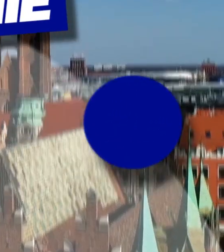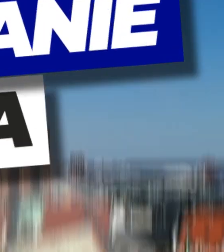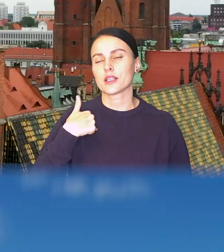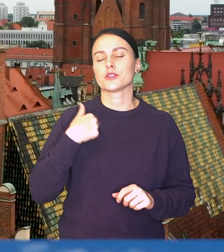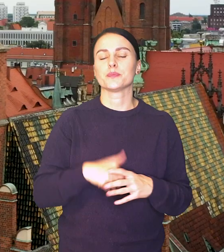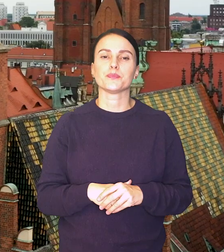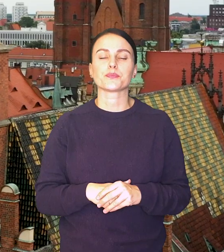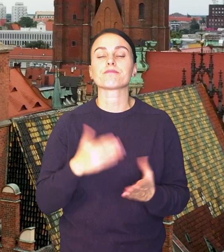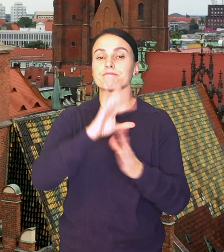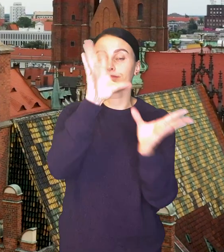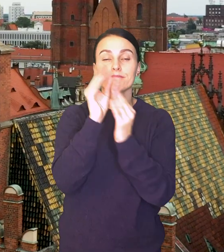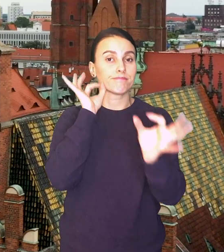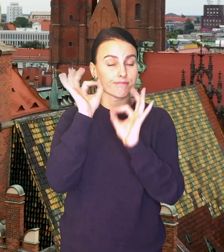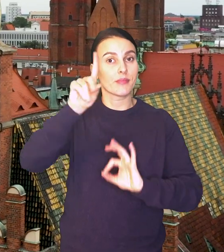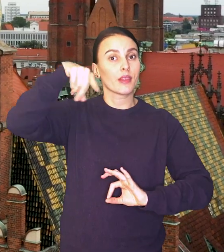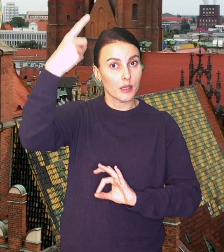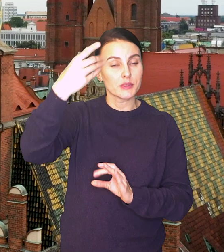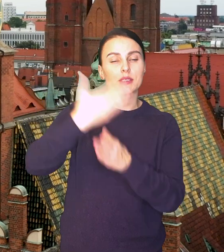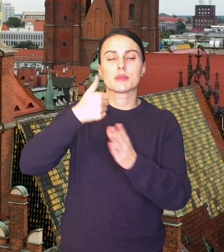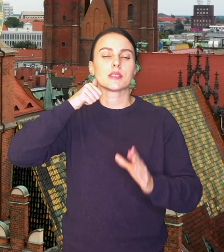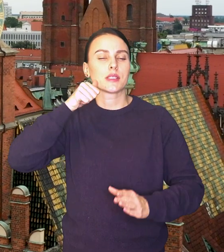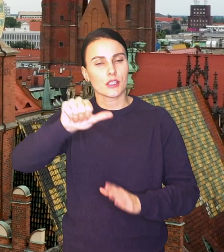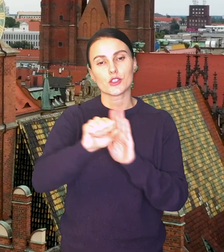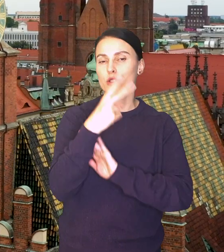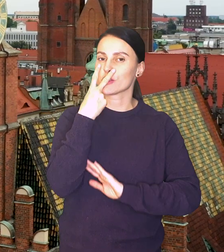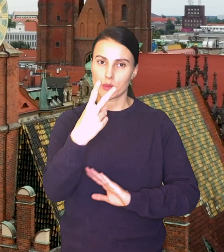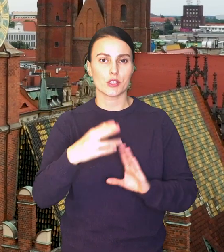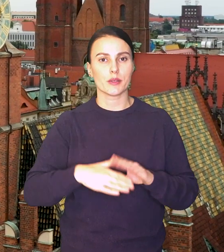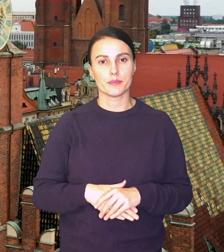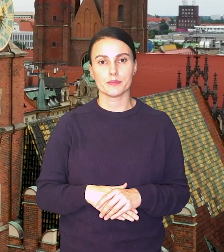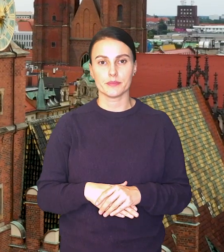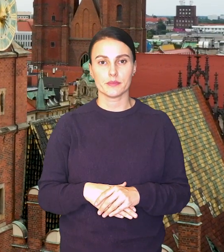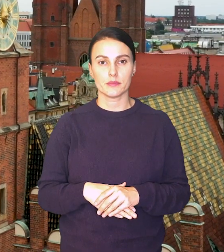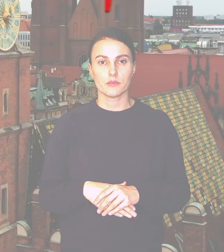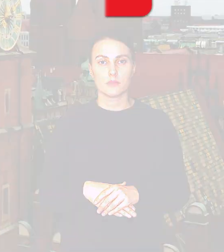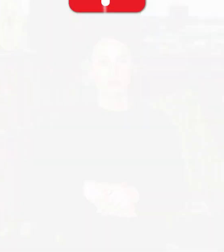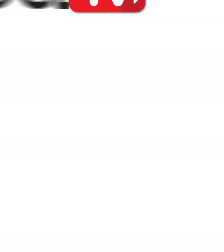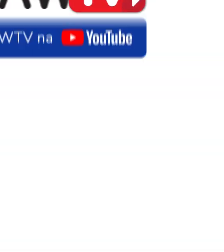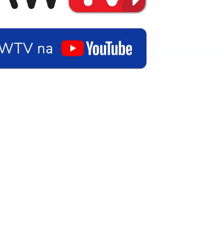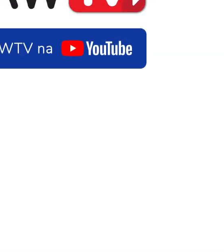I to wszystkie informacje na dziś. Po kolejne zapraszam za tydzień. Do zobaczenia.